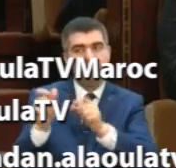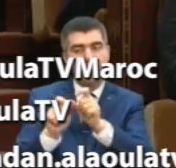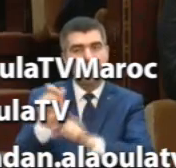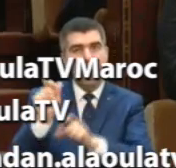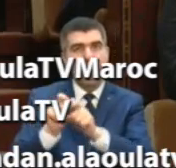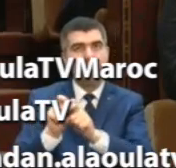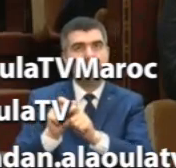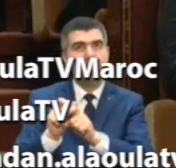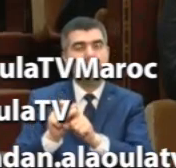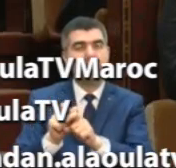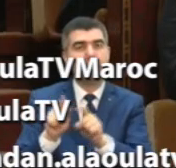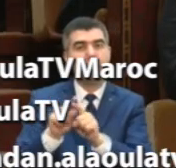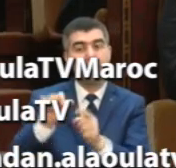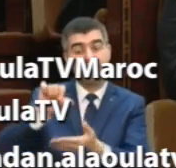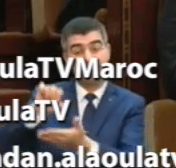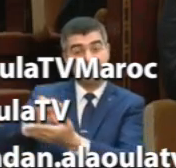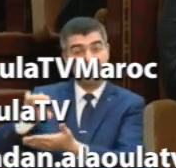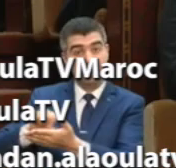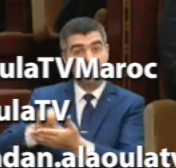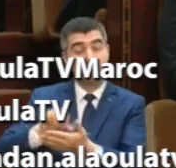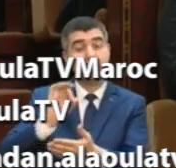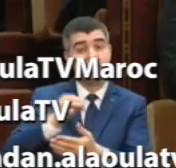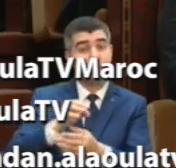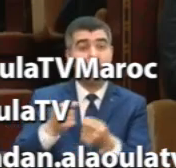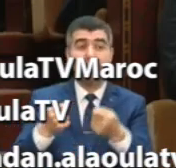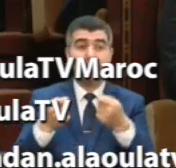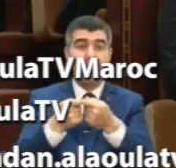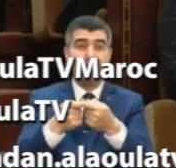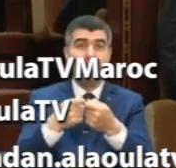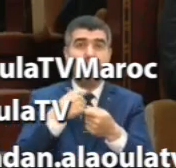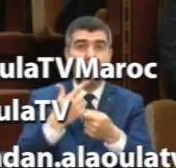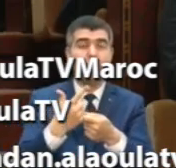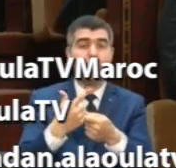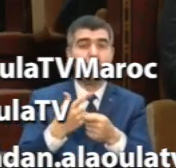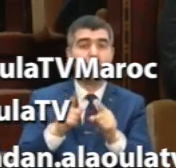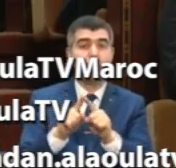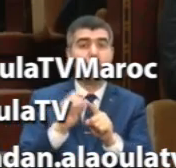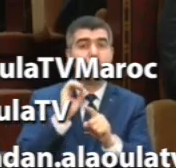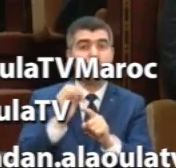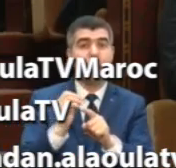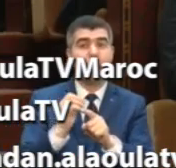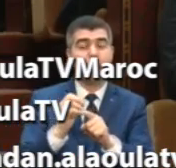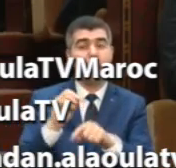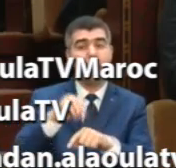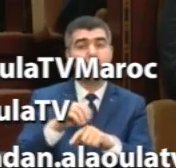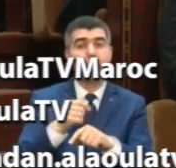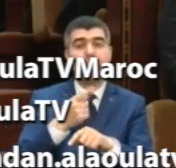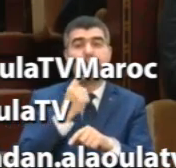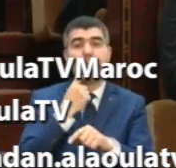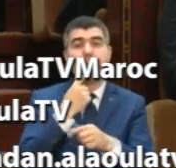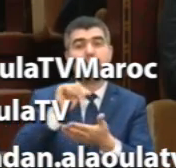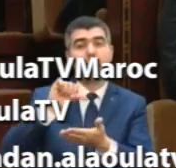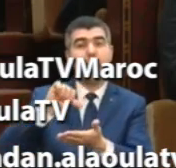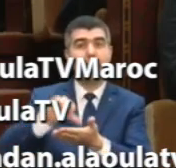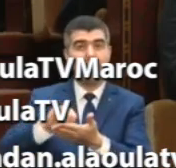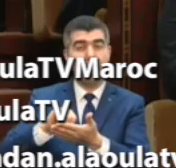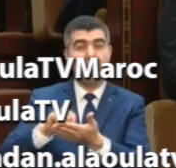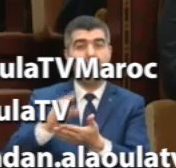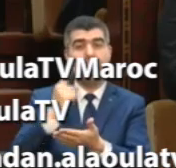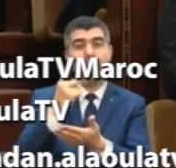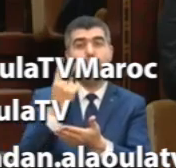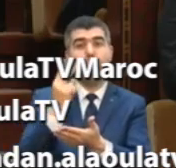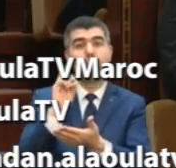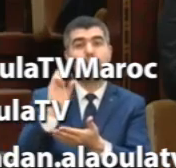كان بالنسبة لبعض المراكز أخرى كان خصها تستافد منها مركز القاضي المقيم بتهلة، حيث عدد الساكنة ديالو يفوق 120 ألف